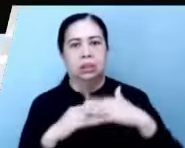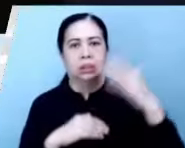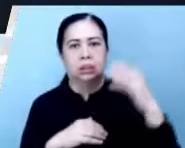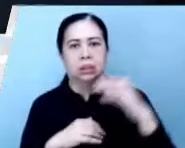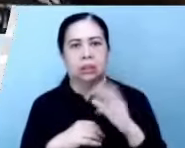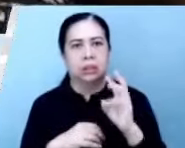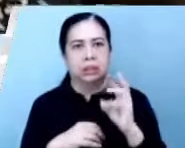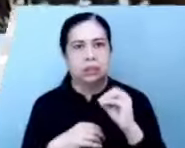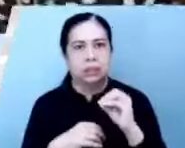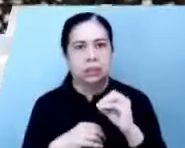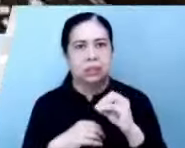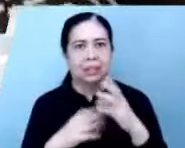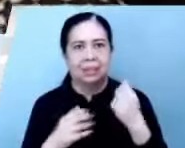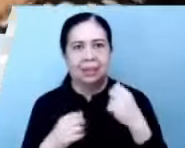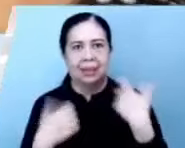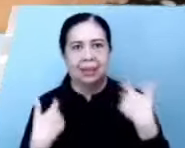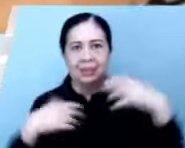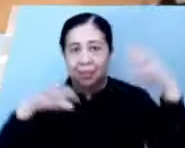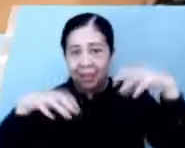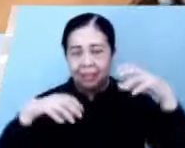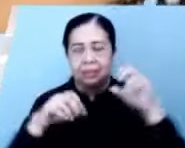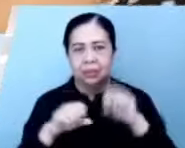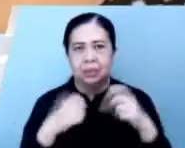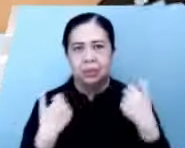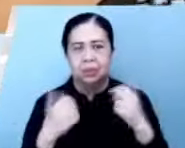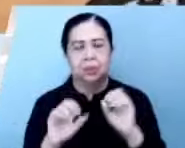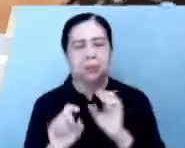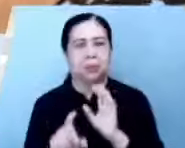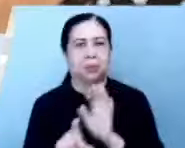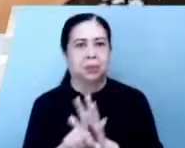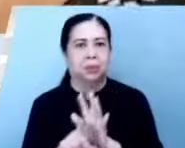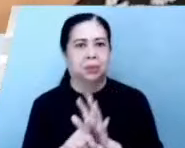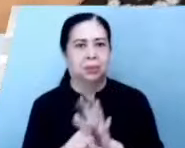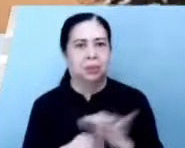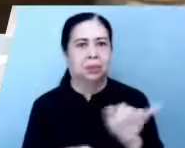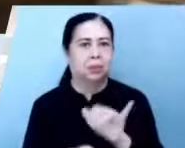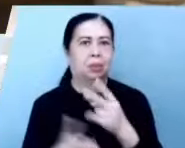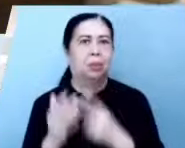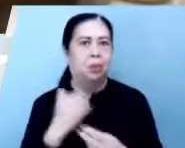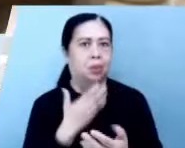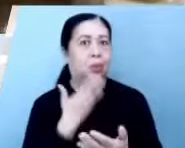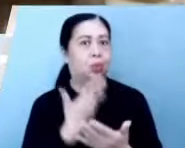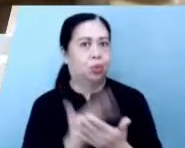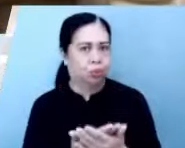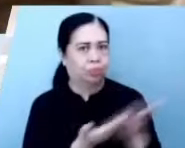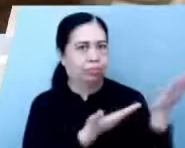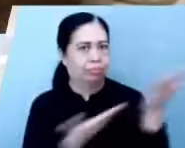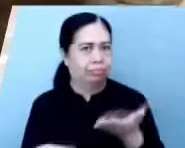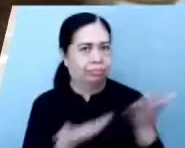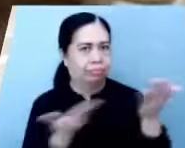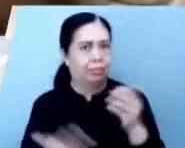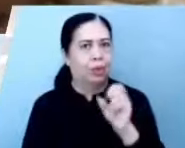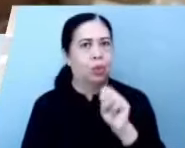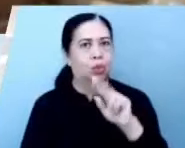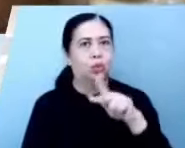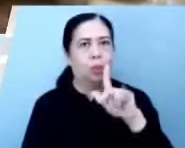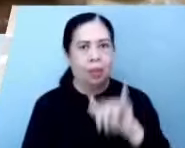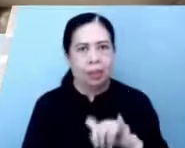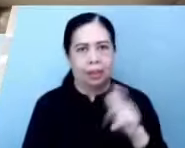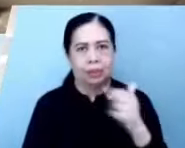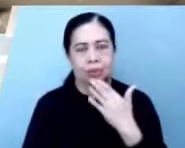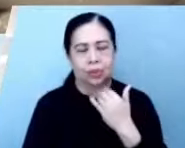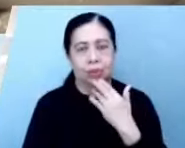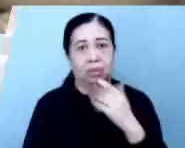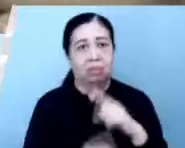di ba umulan? Parehong si Rodelyn at Randy nagsasabing maganda-ganda ang supply ng asukal. Pero ayon sa United Sugar